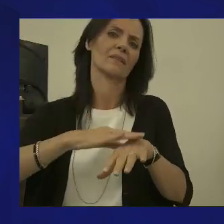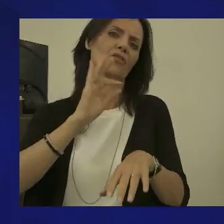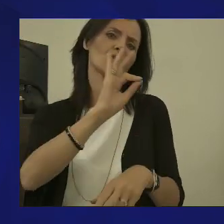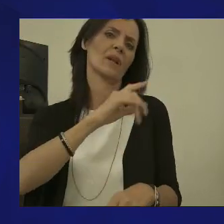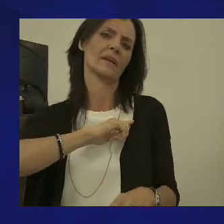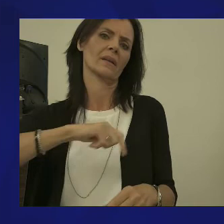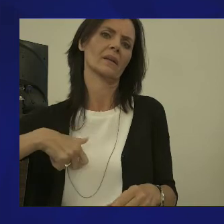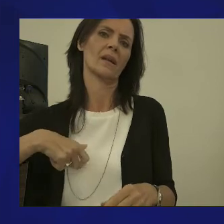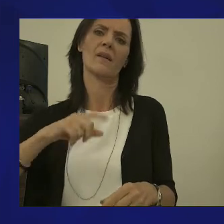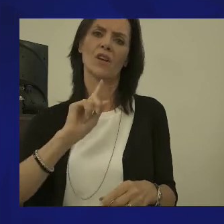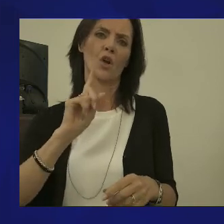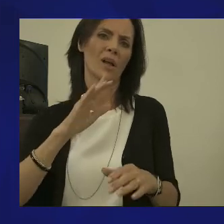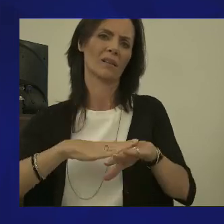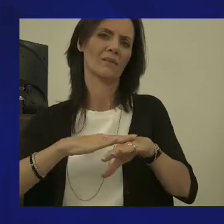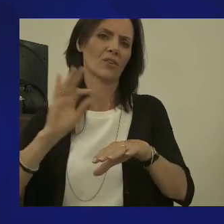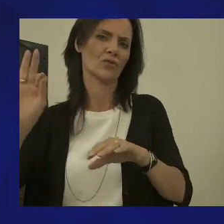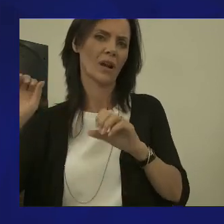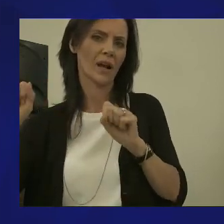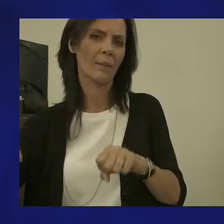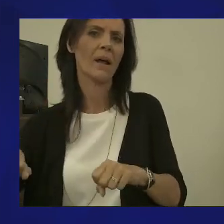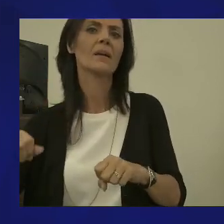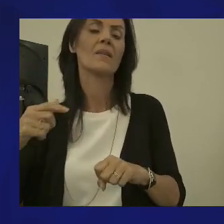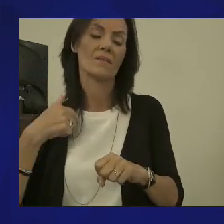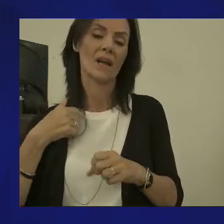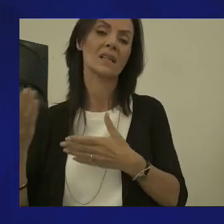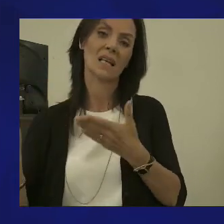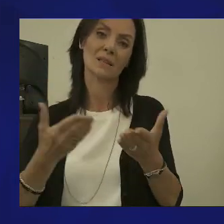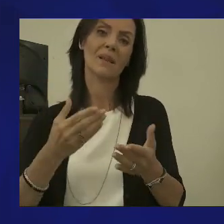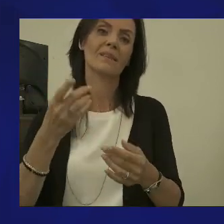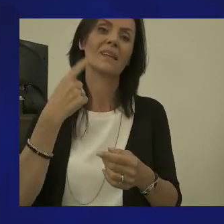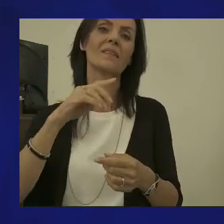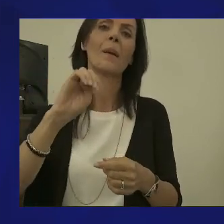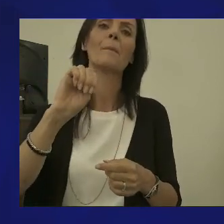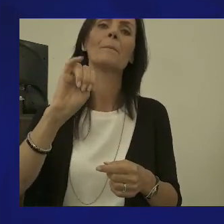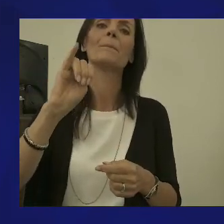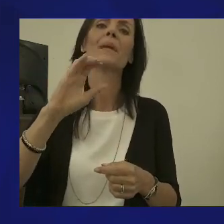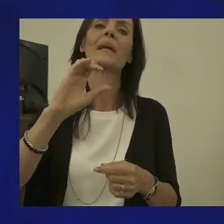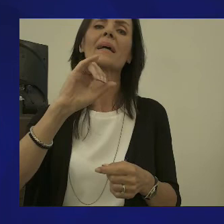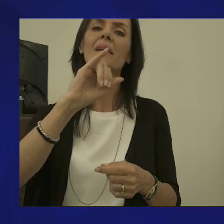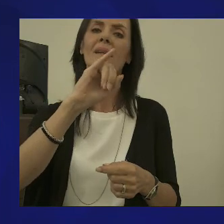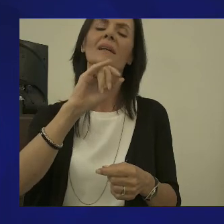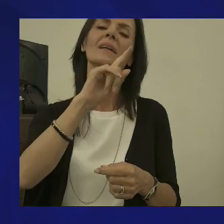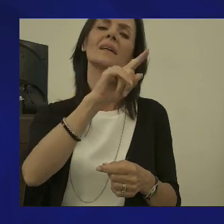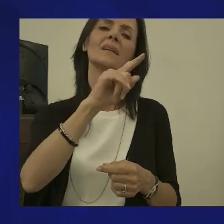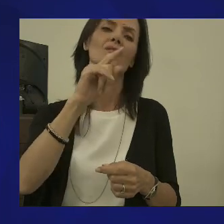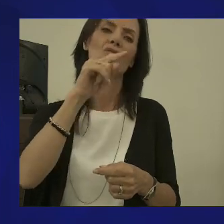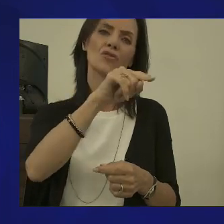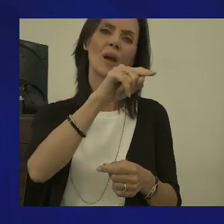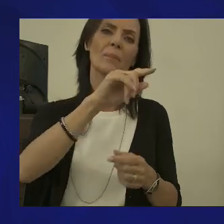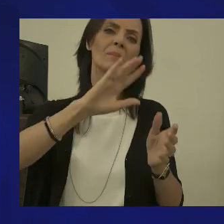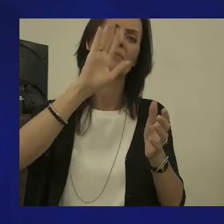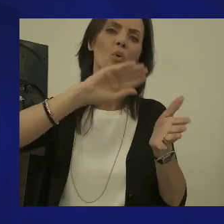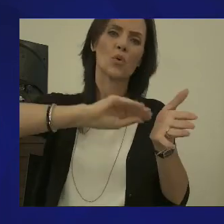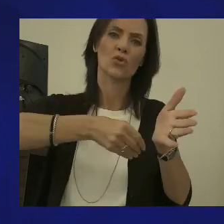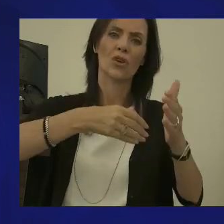עירוני ולא תפקיד של יזם. ב', אני הזמנתי את מיכי להגיע למדרגות היורדות מרחוב צדקיהו לבייליס, ששם